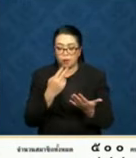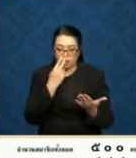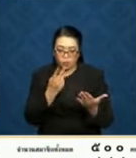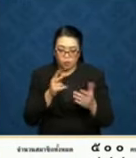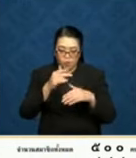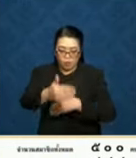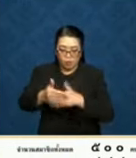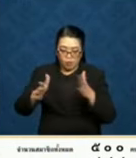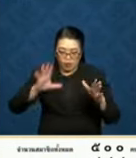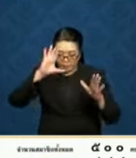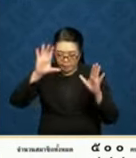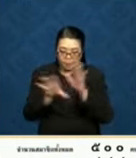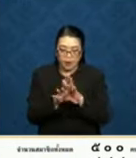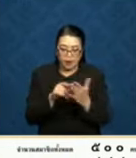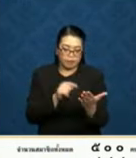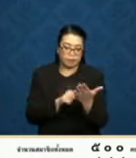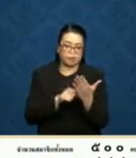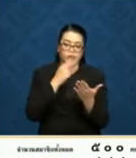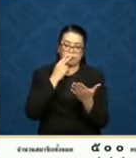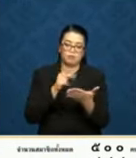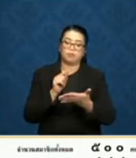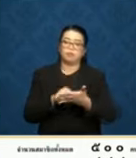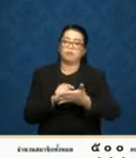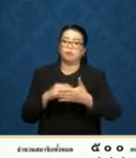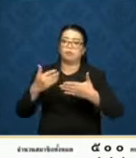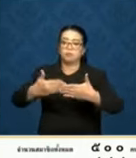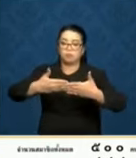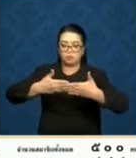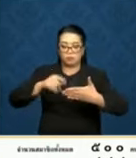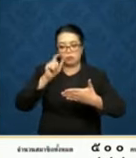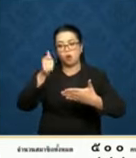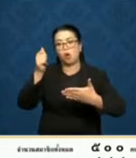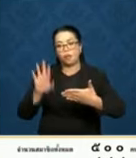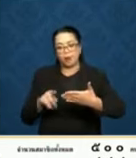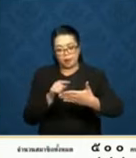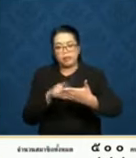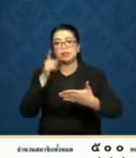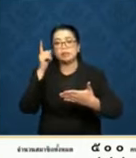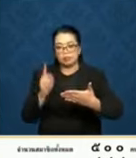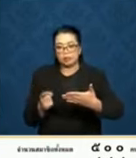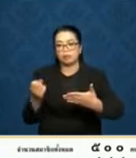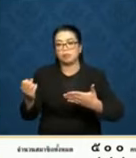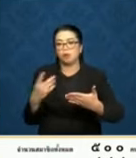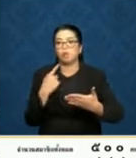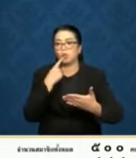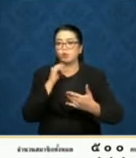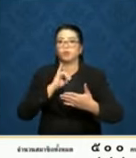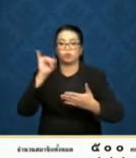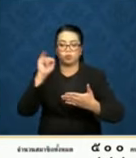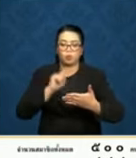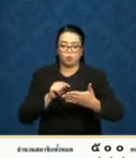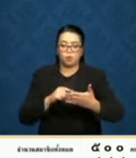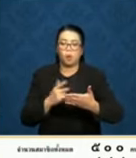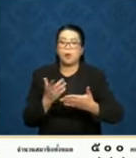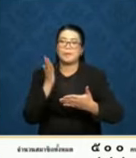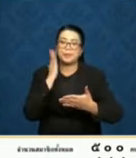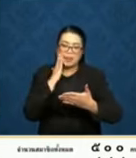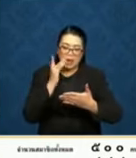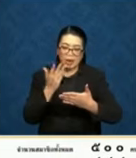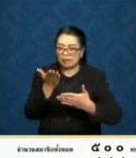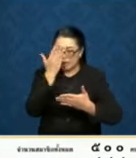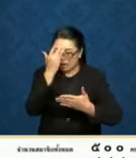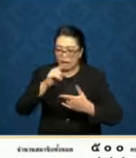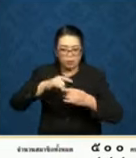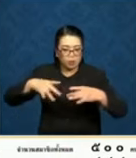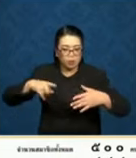ดูตามรปภาพทท่านสอสอได้ให้ไว้ที่ท่านได้นำเสนอนั้นเป็นจิตามทท่านสอสอพูดวาส่นเปลียกนั้นมไมควจะอยู่